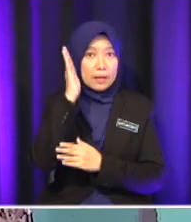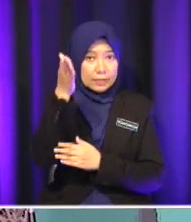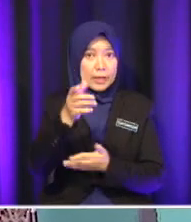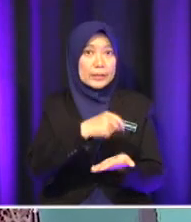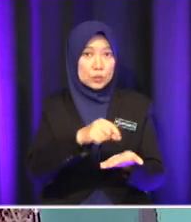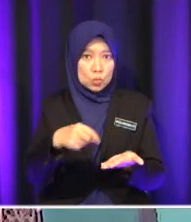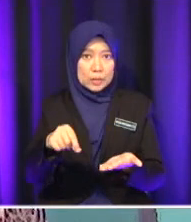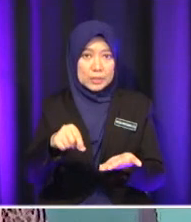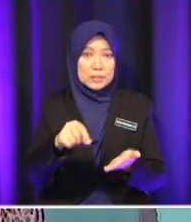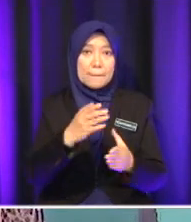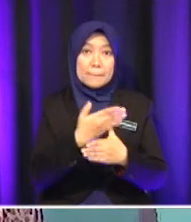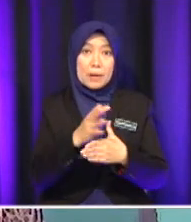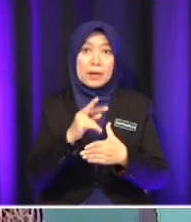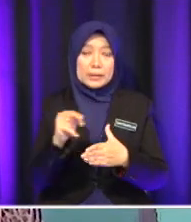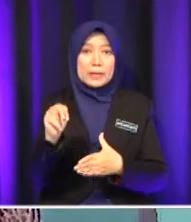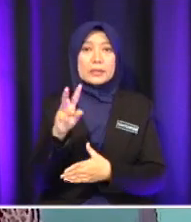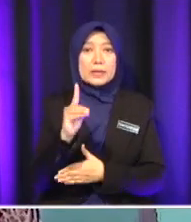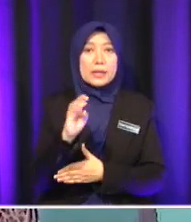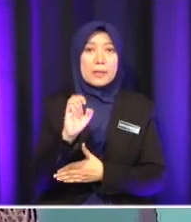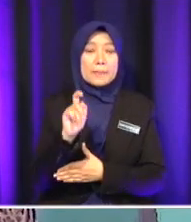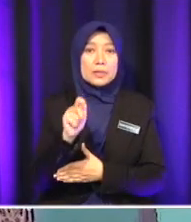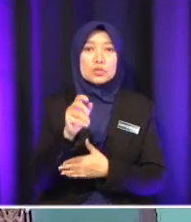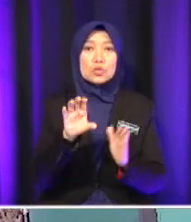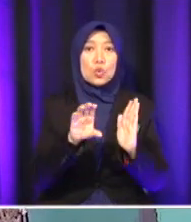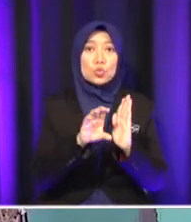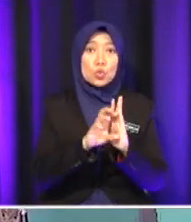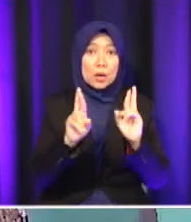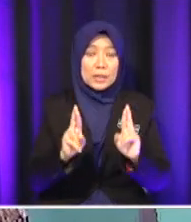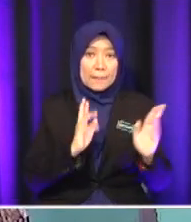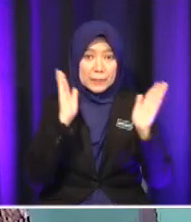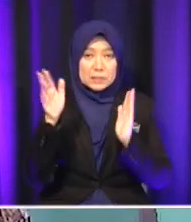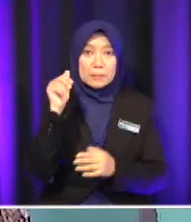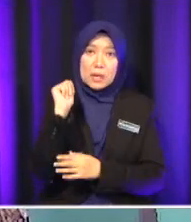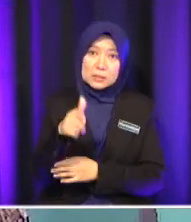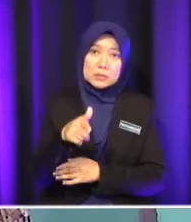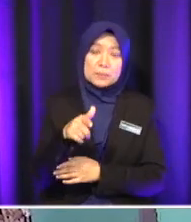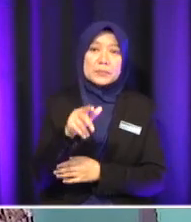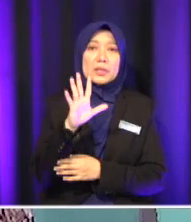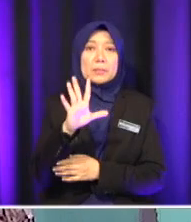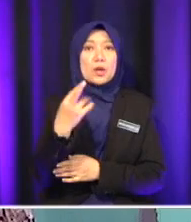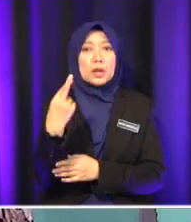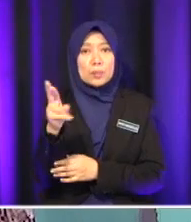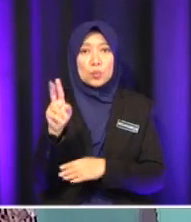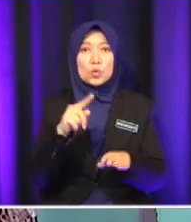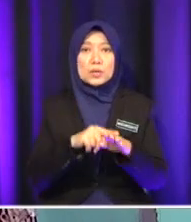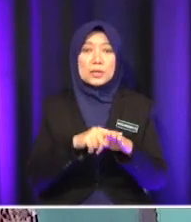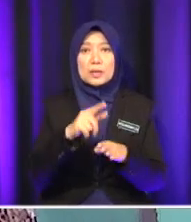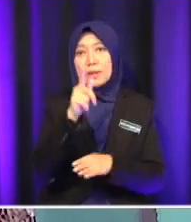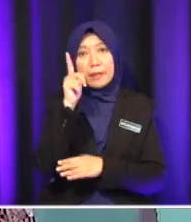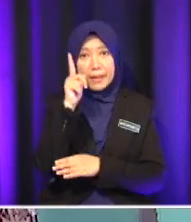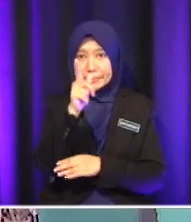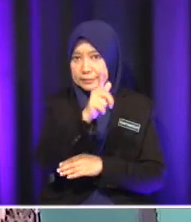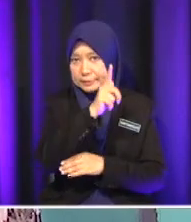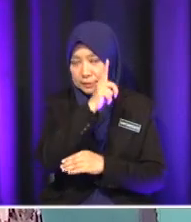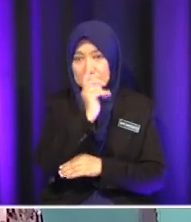contohnya rakyat Malaysia membelanjakan RM 5000 semasebecuti di London jadi kita akan